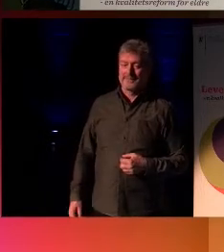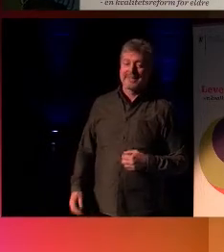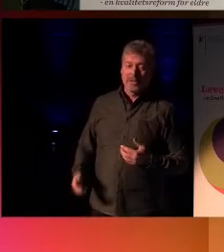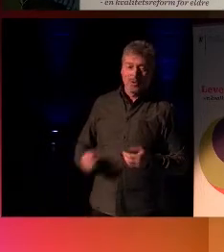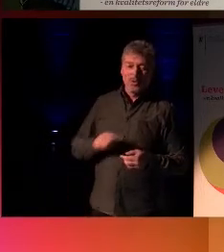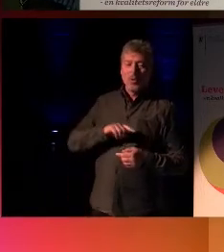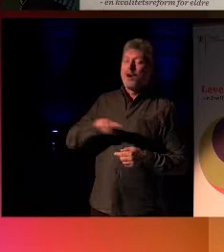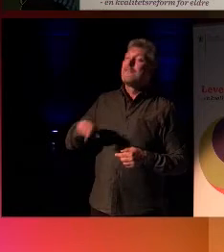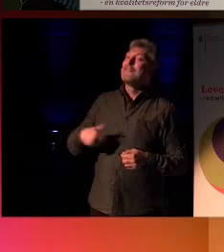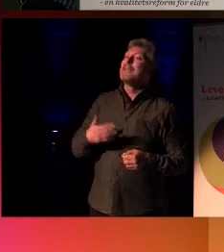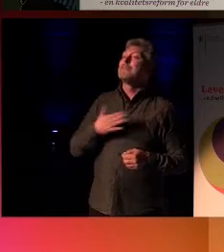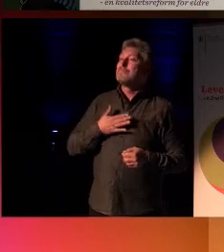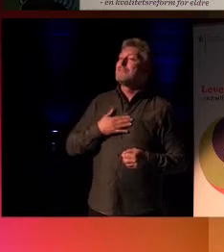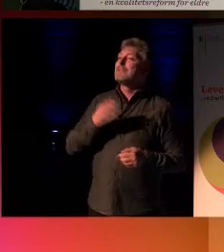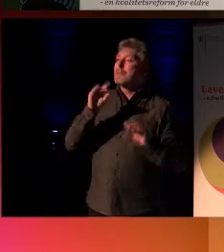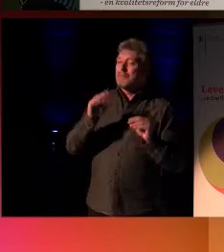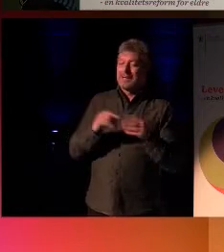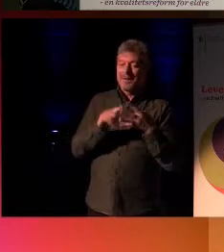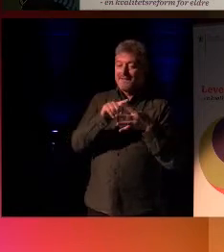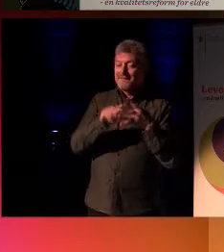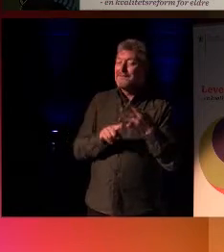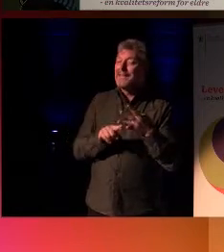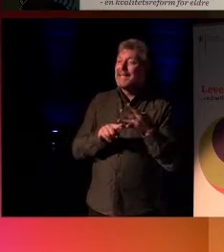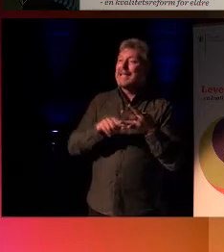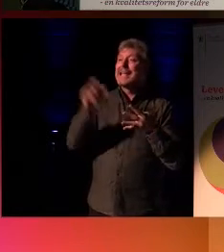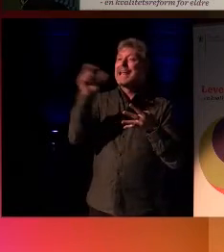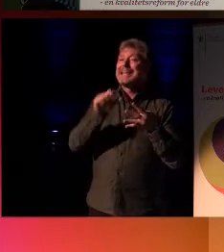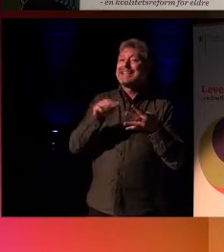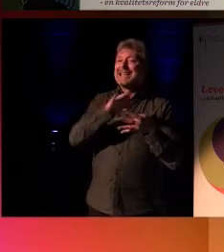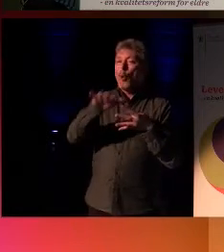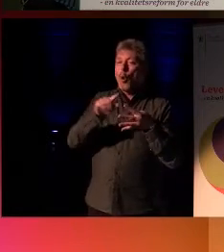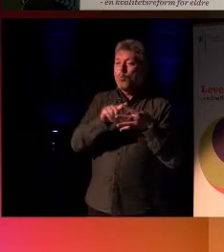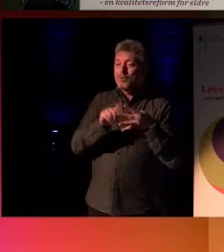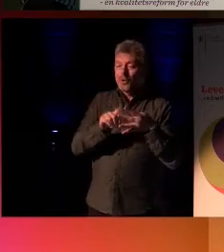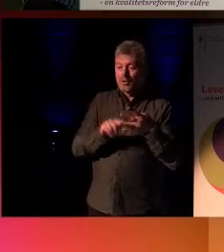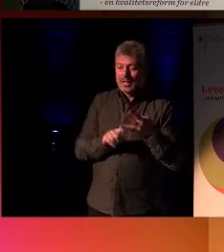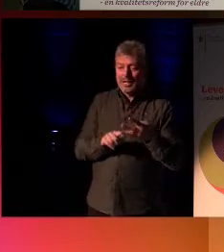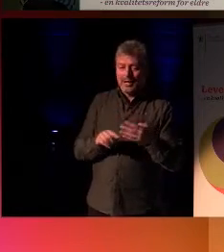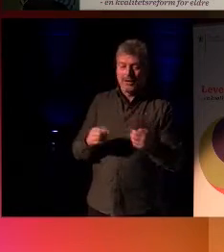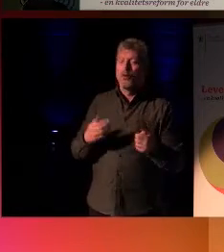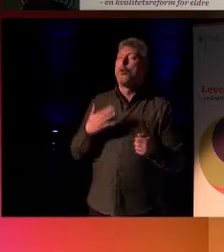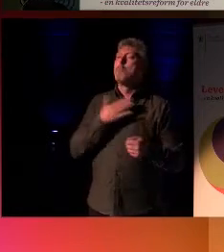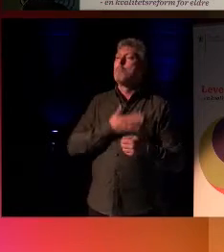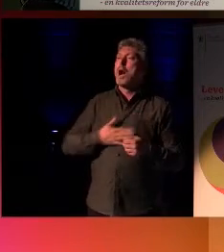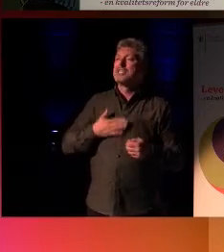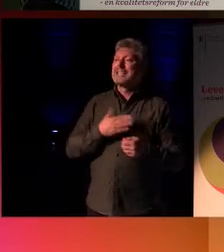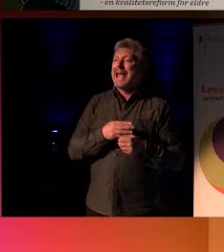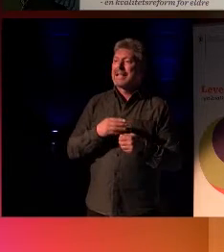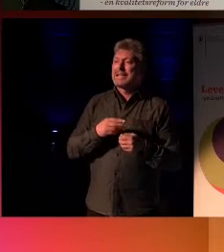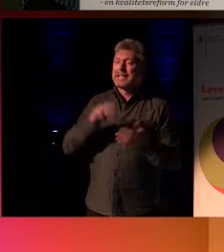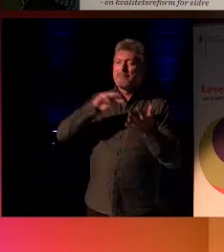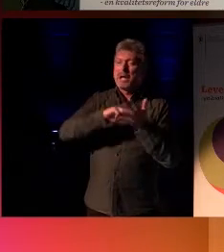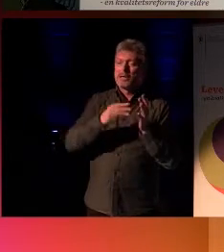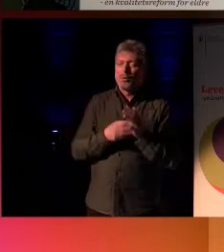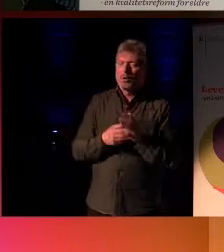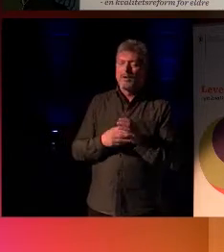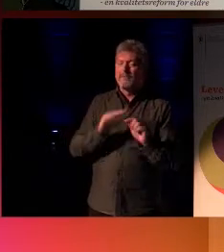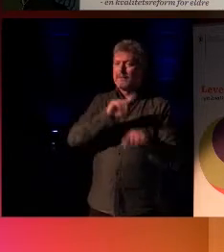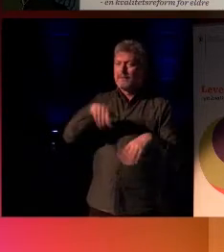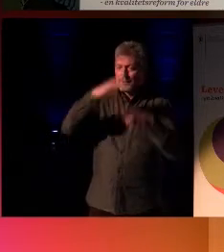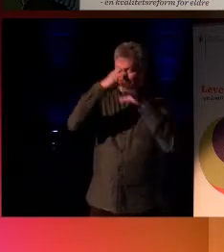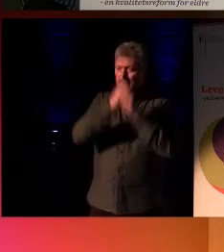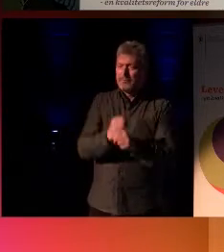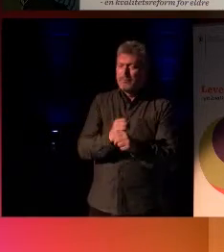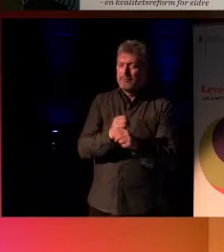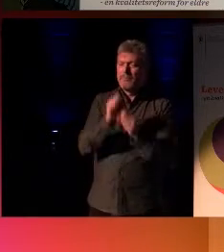Vi ville bli bedre på våre 4 risikoområder, og pasientforløpmetodikken har vært opptatt av å bevisstgjøre helsepersonellet